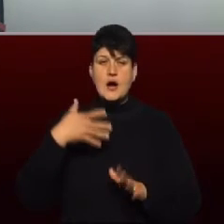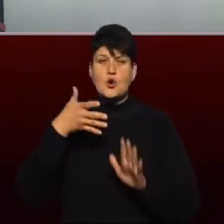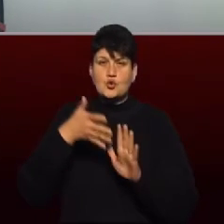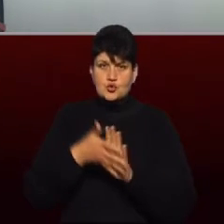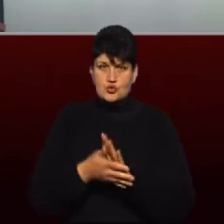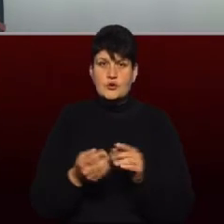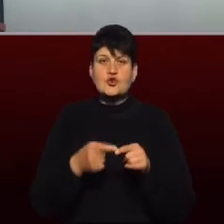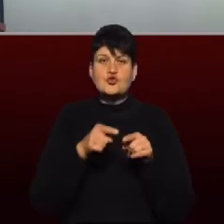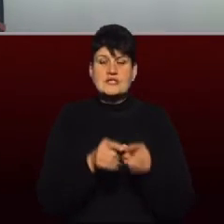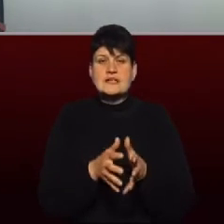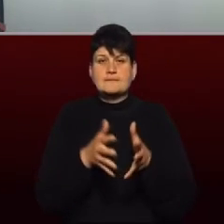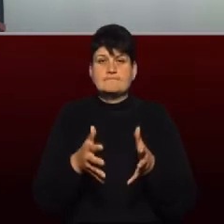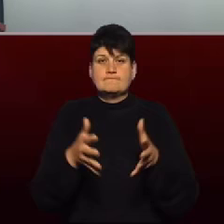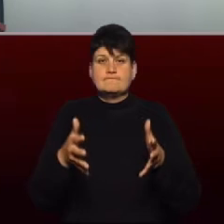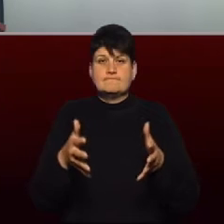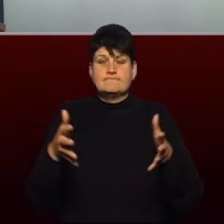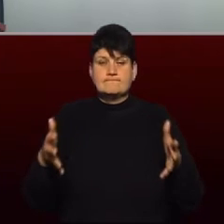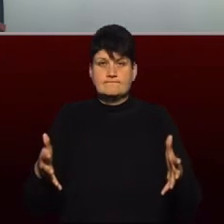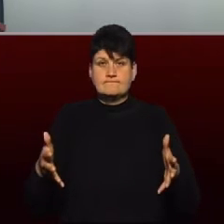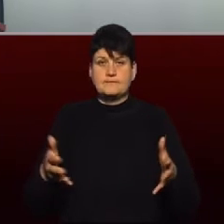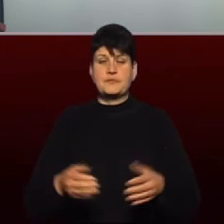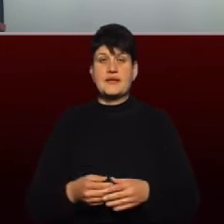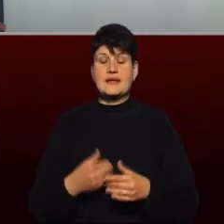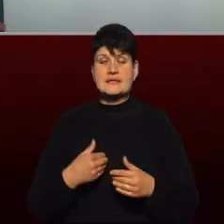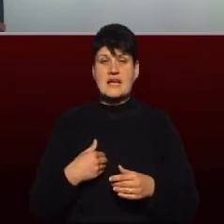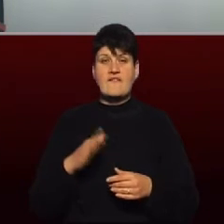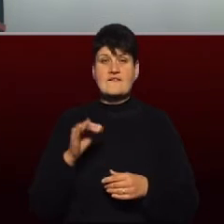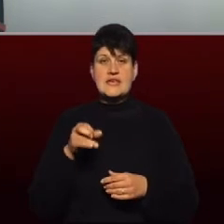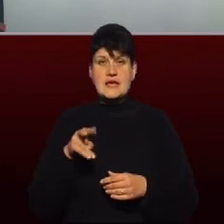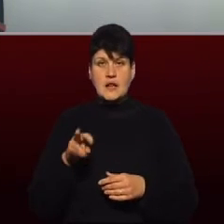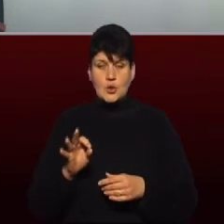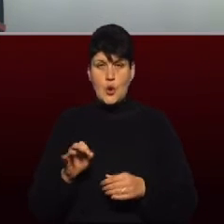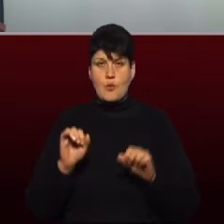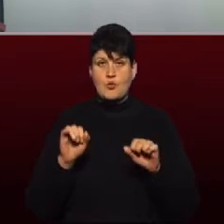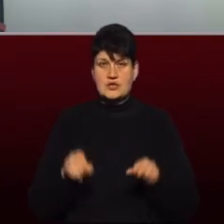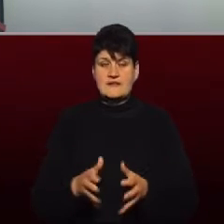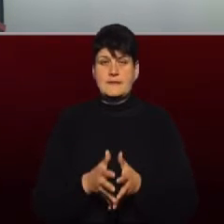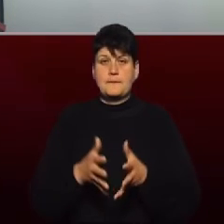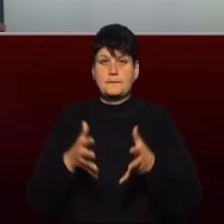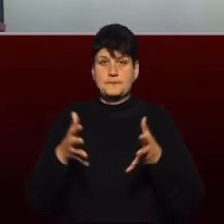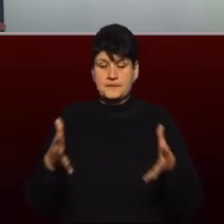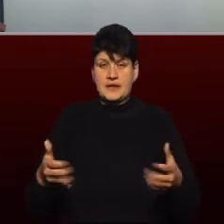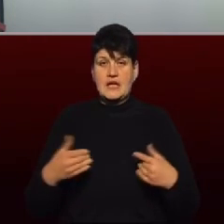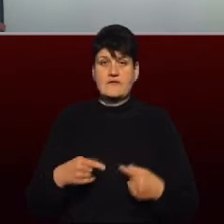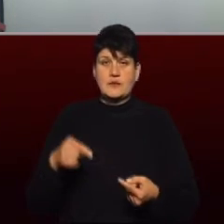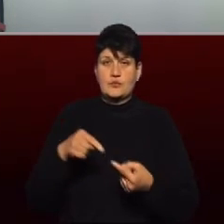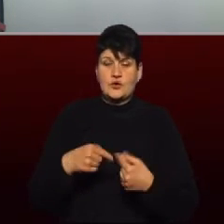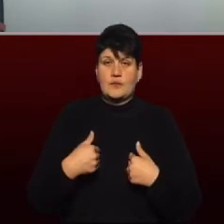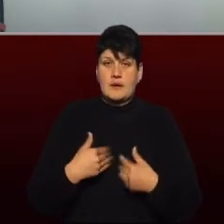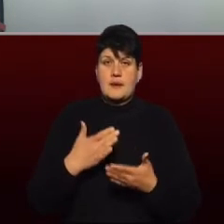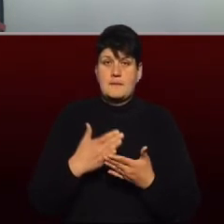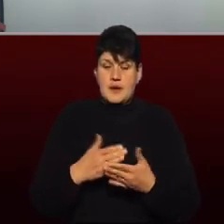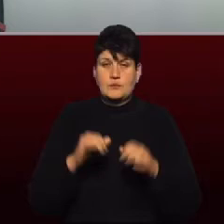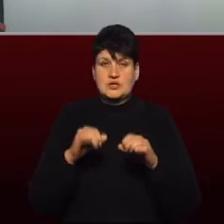розширюється, варіативність. Оце віяло можливостей зростає. І, відповідно, ми маємо знайти ту комбінаторику,